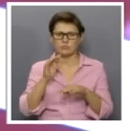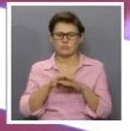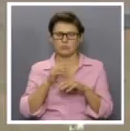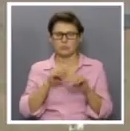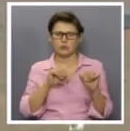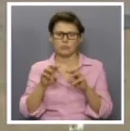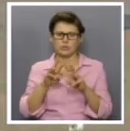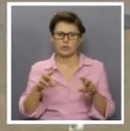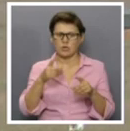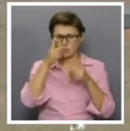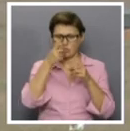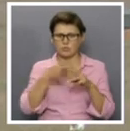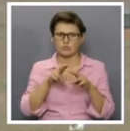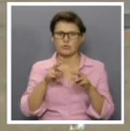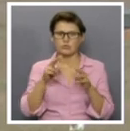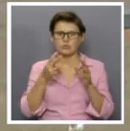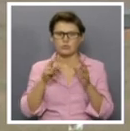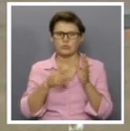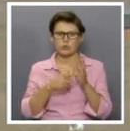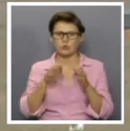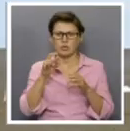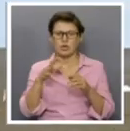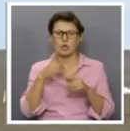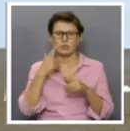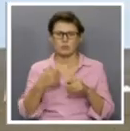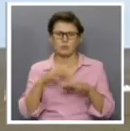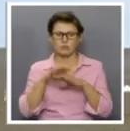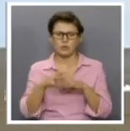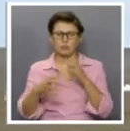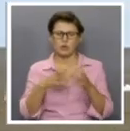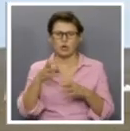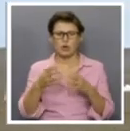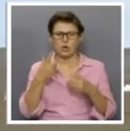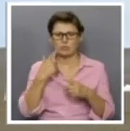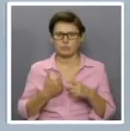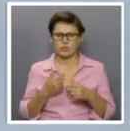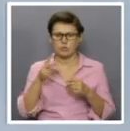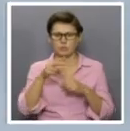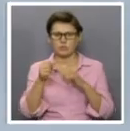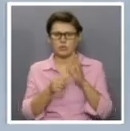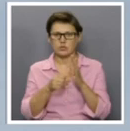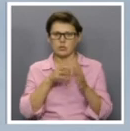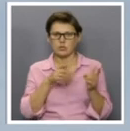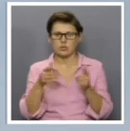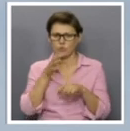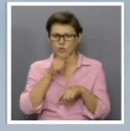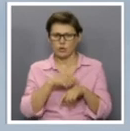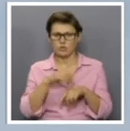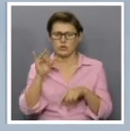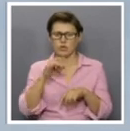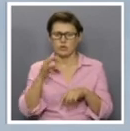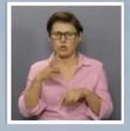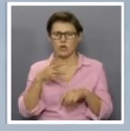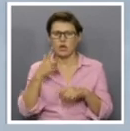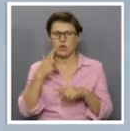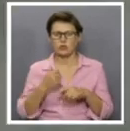Qorğanıs Ministerligi xabarlat. 27 şildede Otar askeri bazasında Xalqaralıq armiya oyundarı 2016 sayısına dayındık kezinde Angola